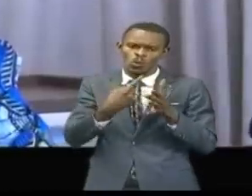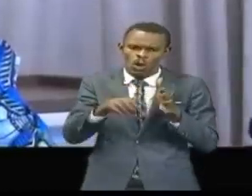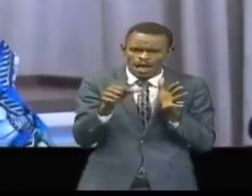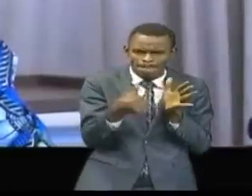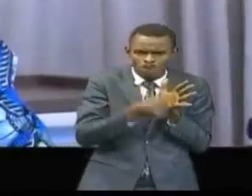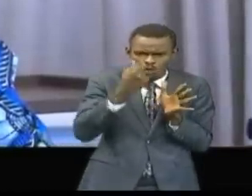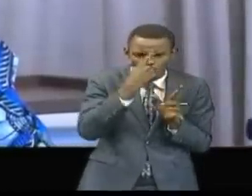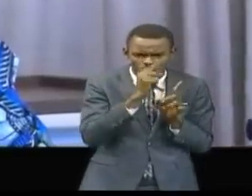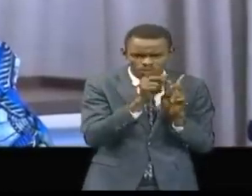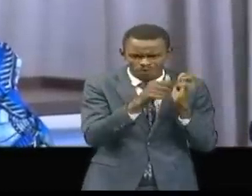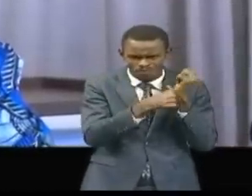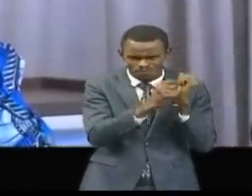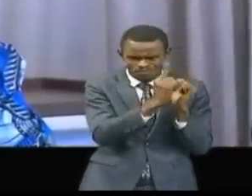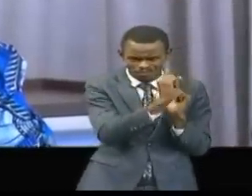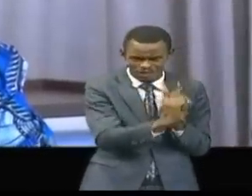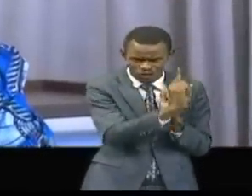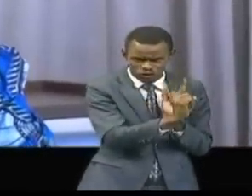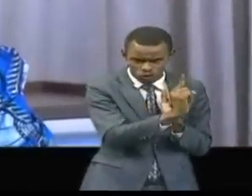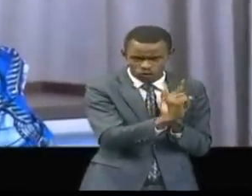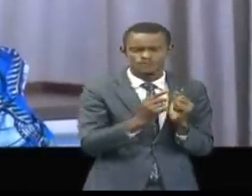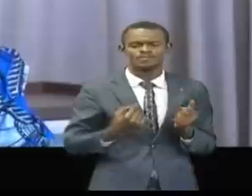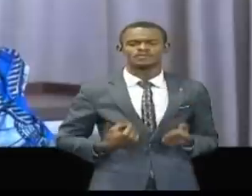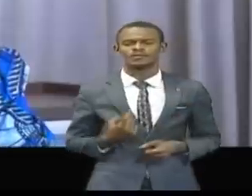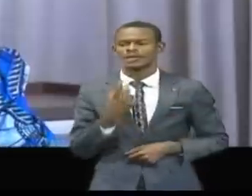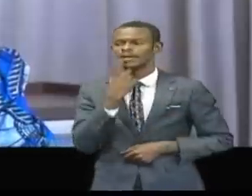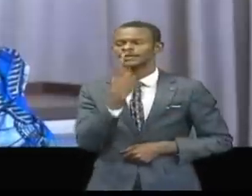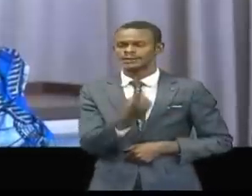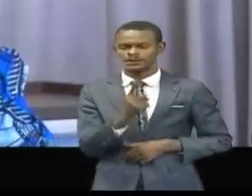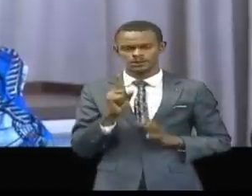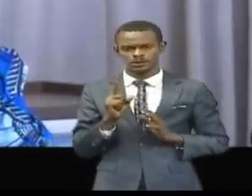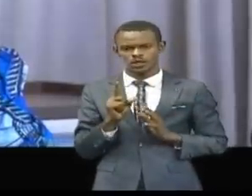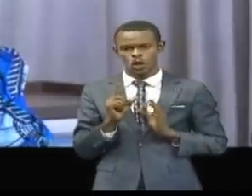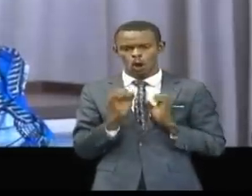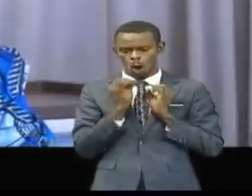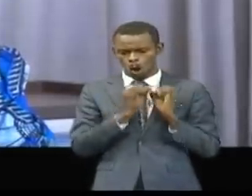que l'ordonnance loi numéro